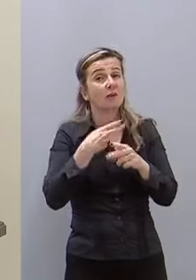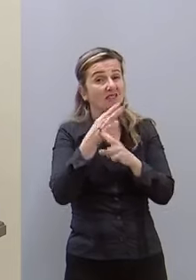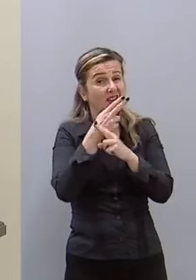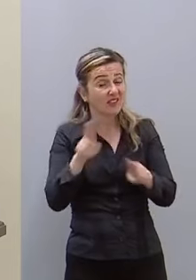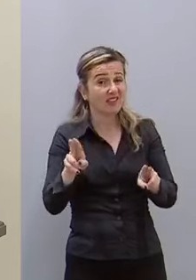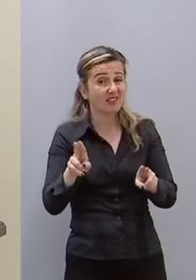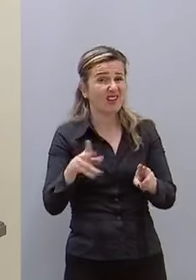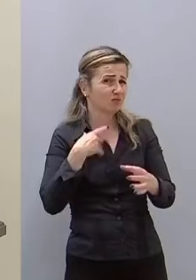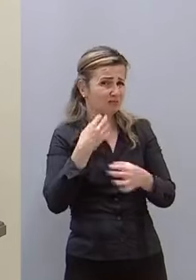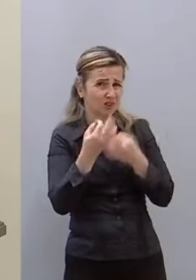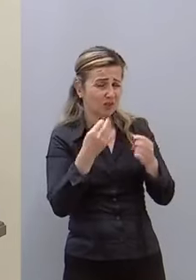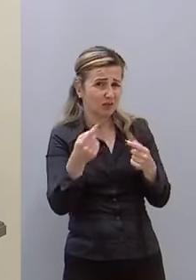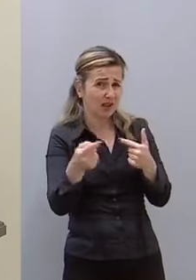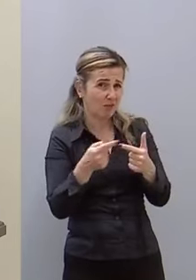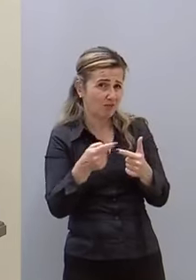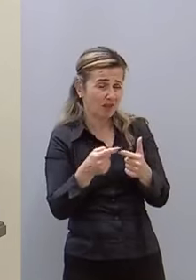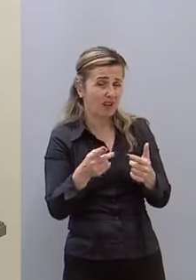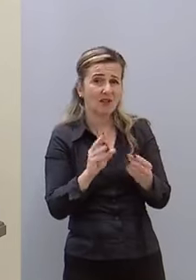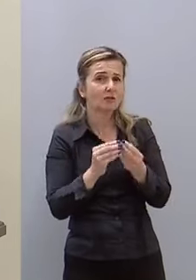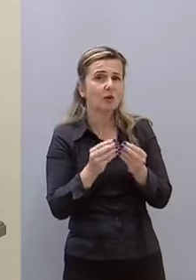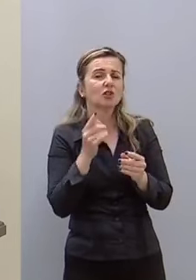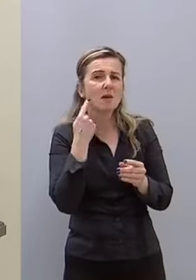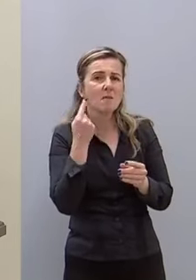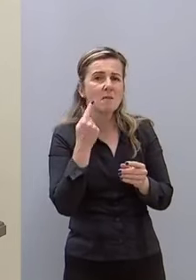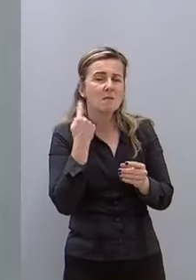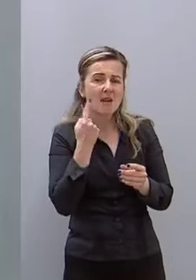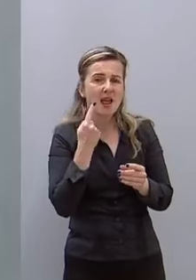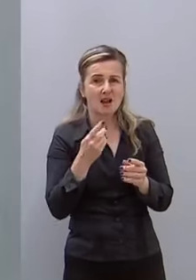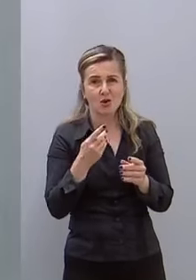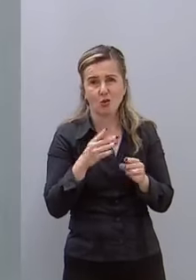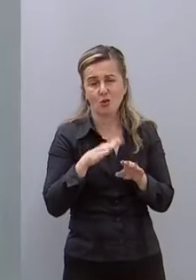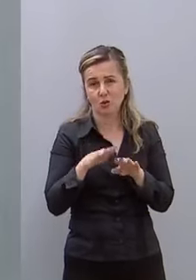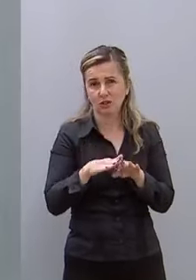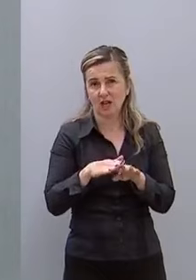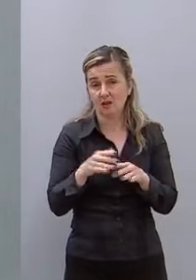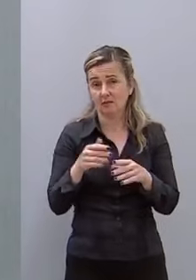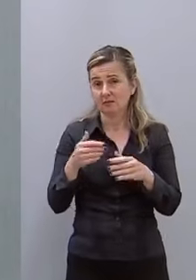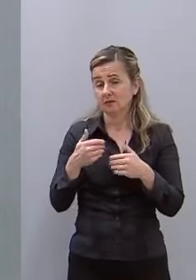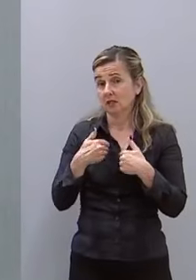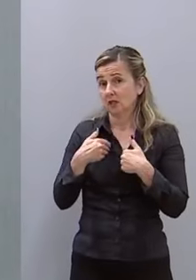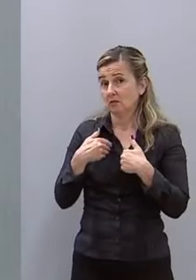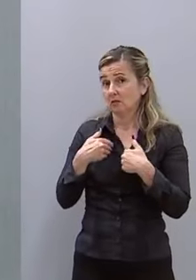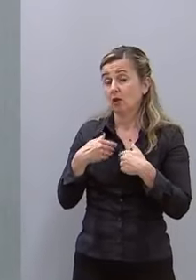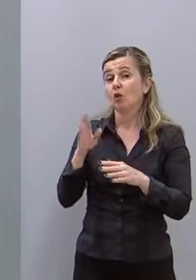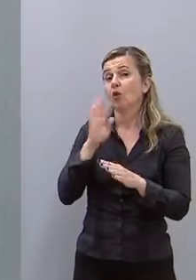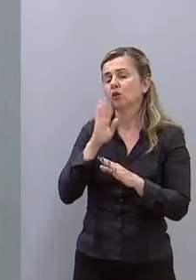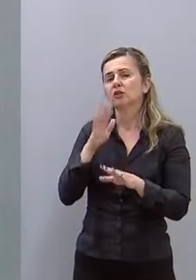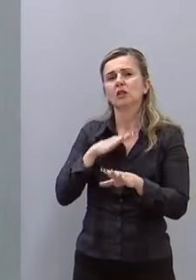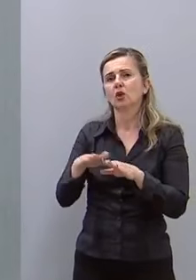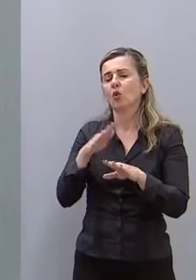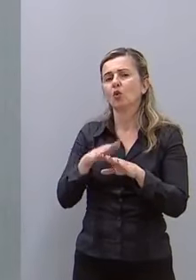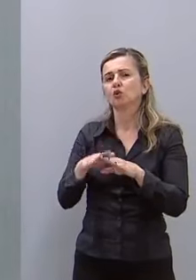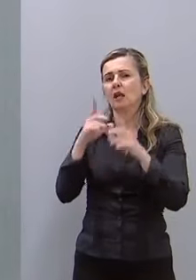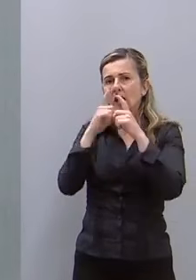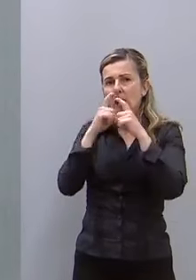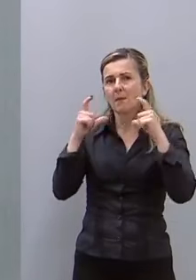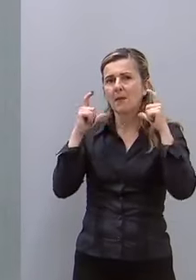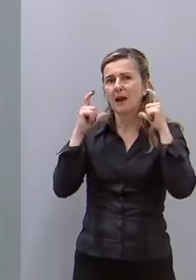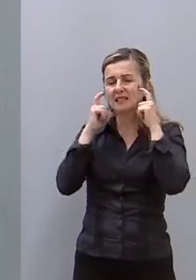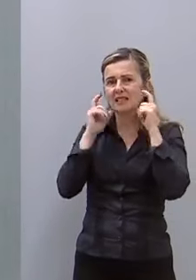spiega cosa è meglio utilizzare di utilizzare assolutamente le mascherine chirurgiche